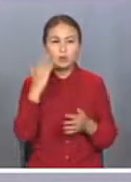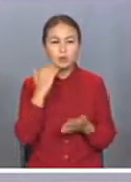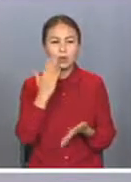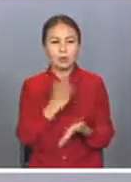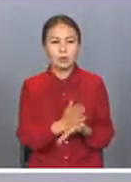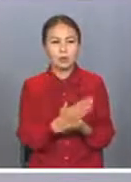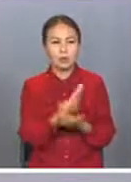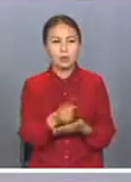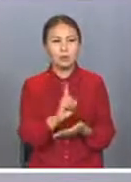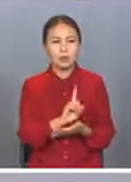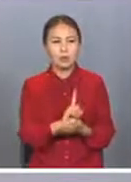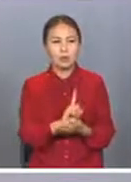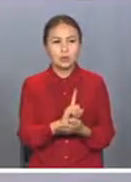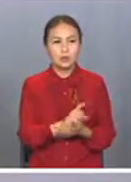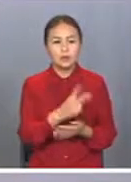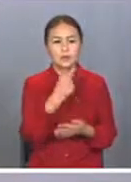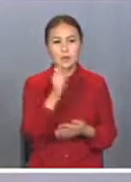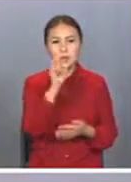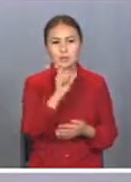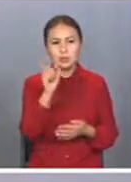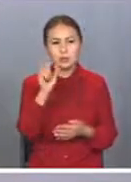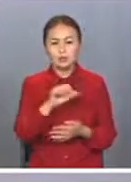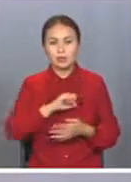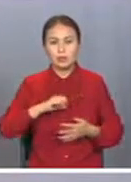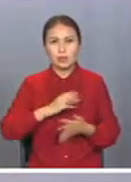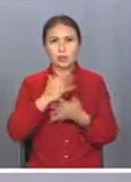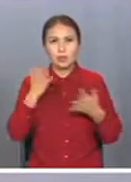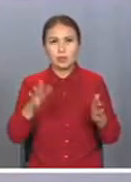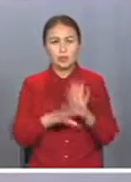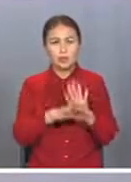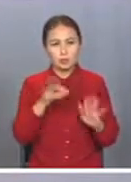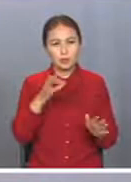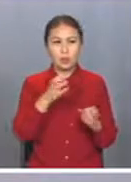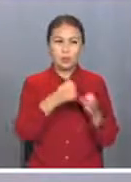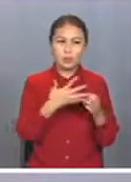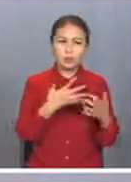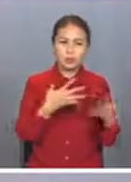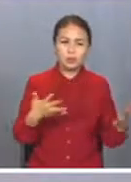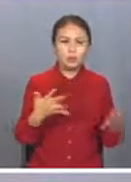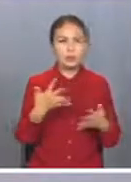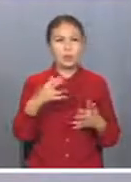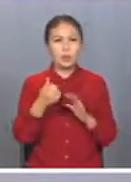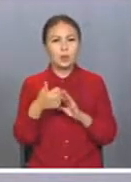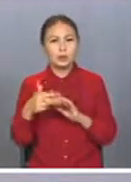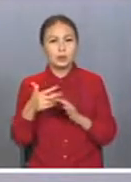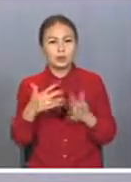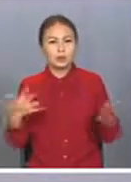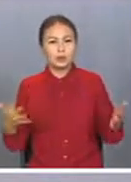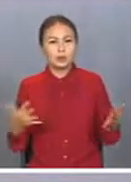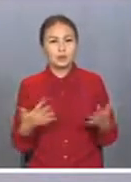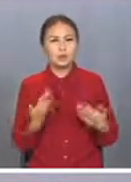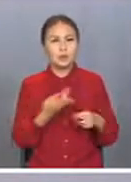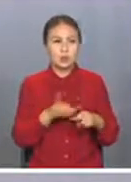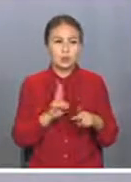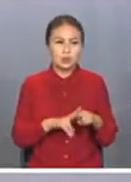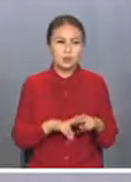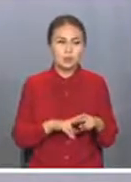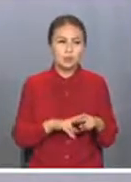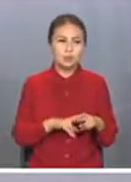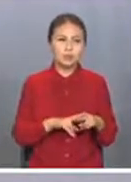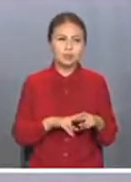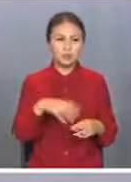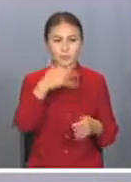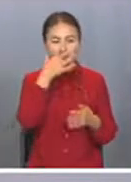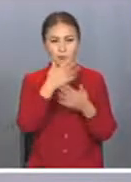үшін екі санның үлкенін аламыз. 15 үлкен бе, 30 үлкен бе? Әрине 30. 30-дың Өзін алып